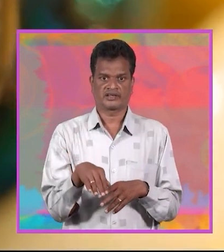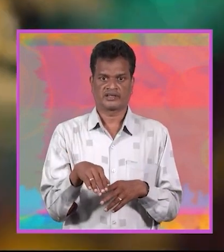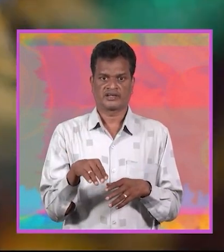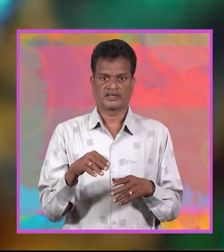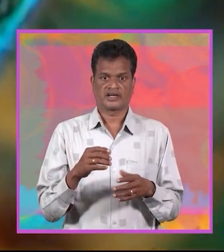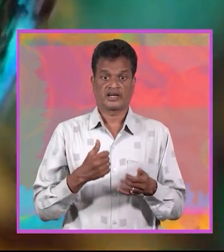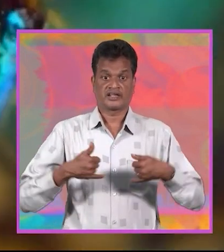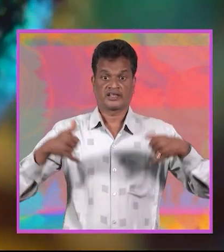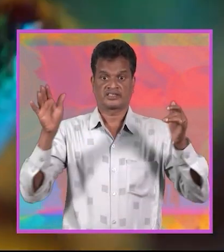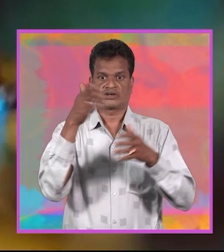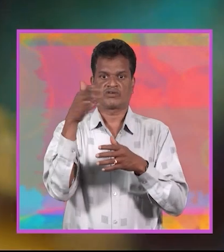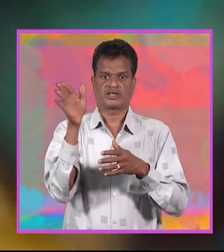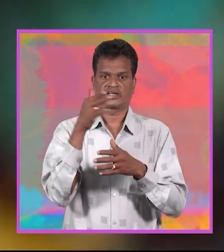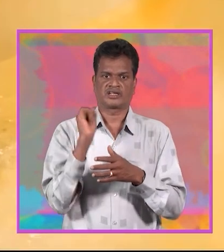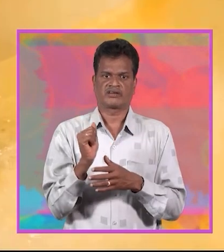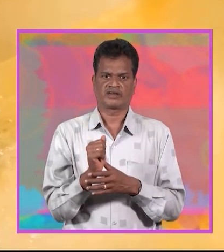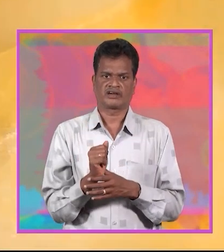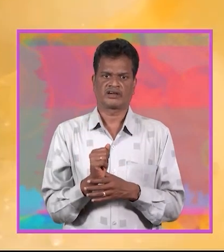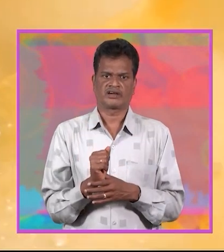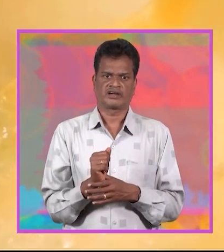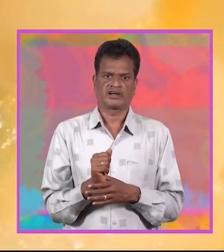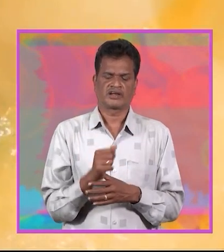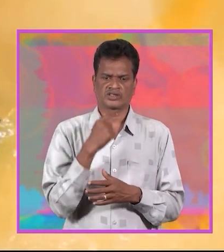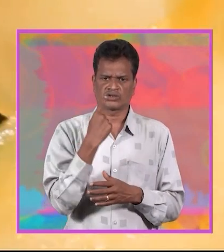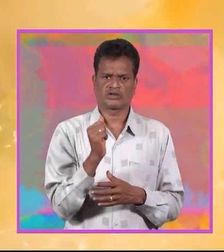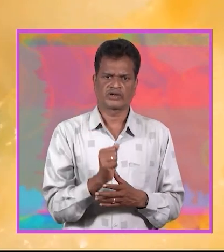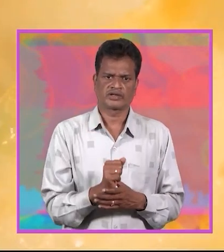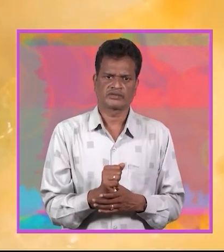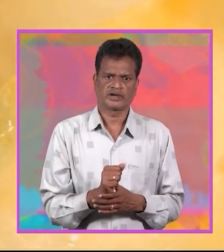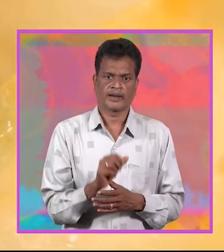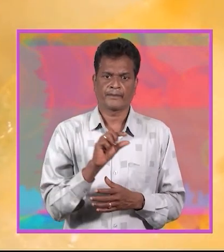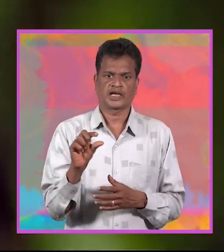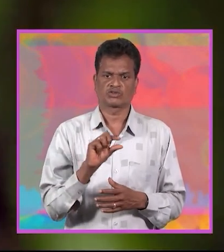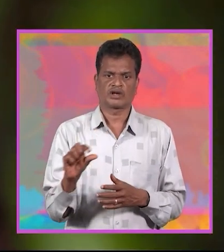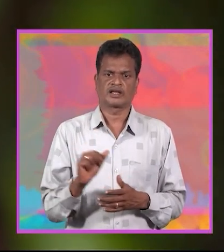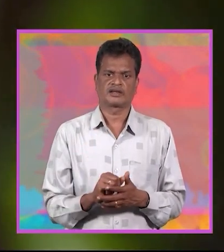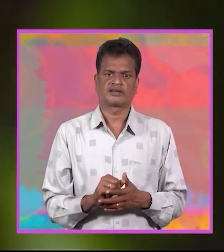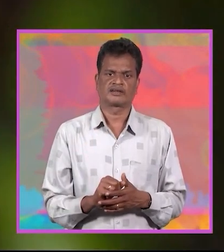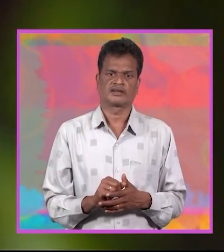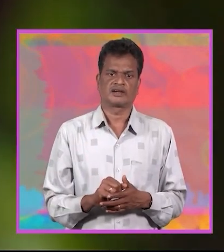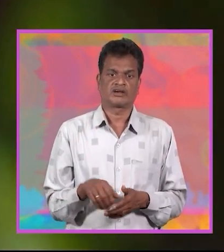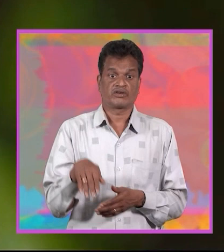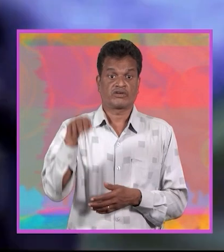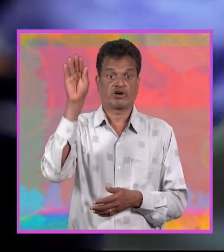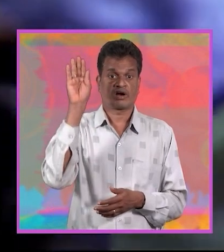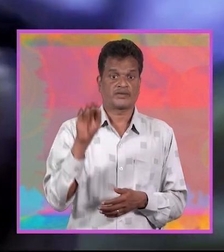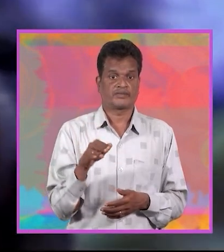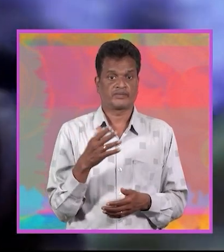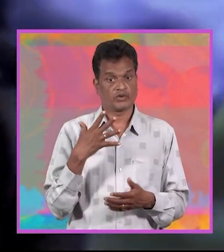இருக்கிறது. இது எவ்வகை சொல்லை குறிக்கும் பெயர் சொல்ல? யானை என்பது உயிருள்ள ஒரு